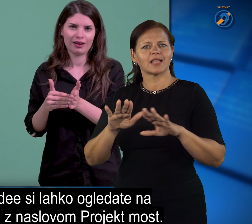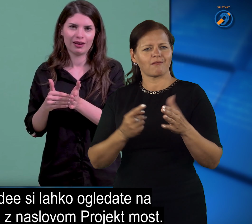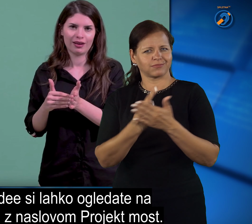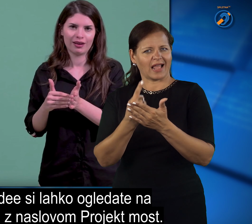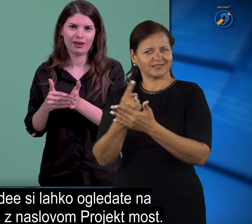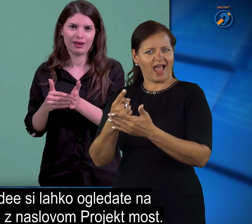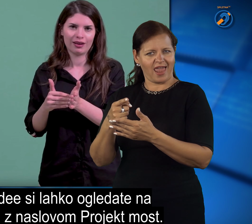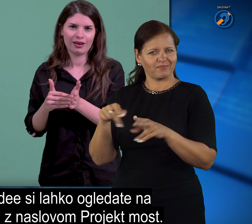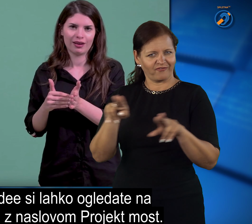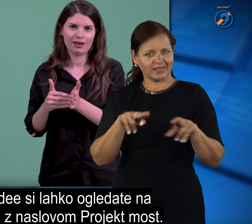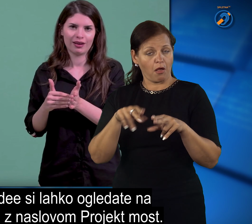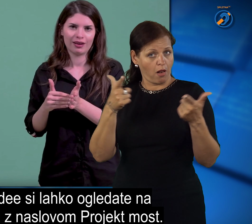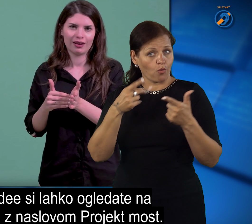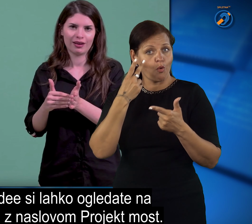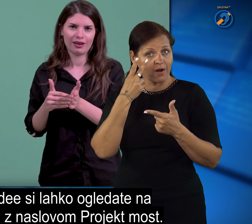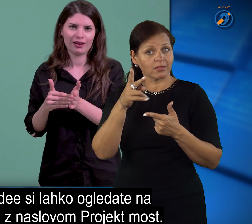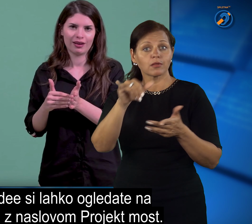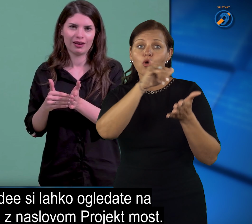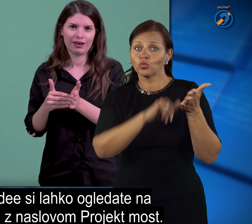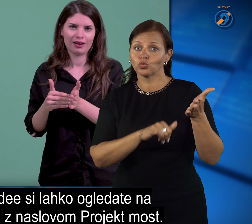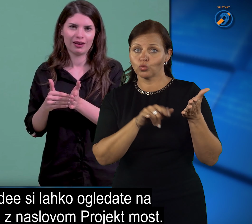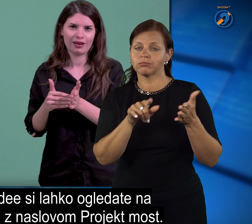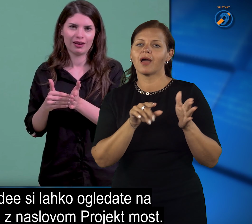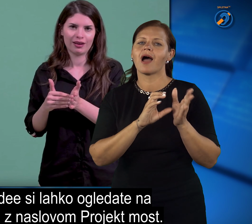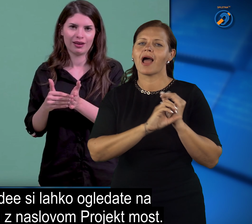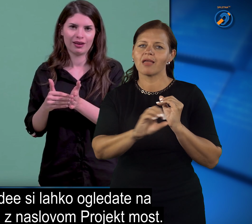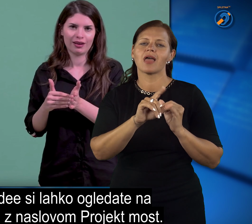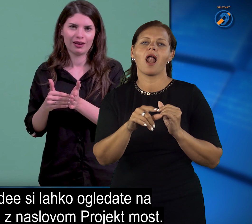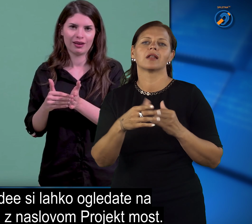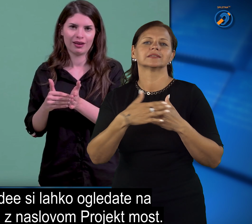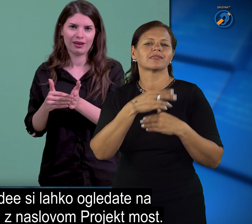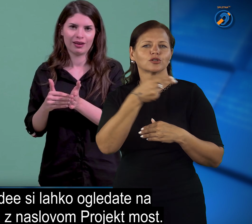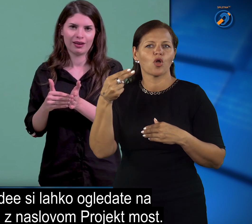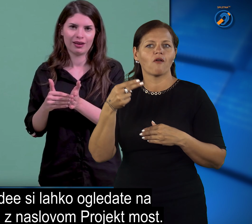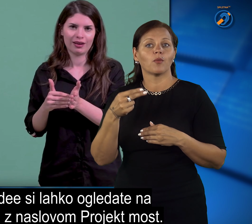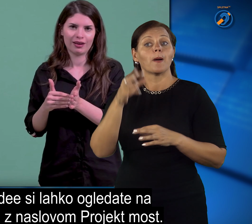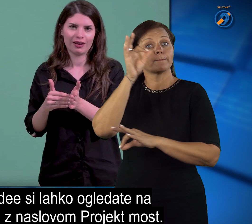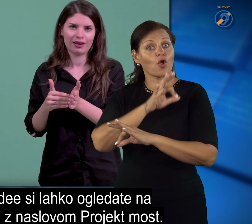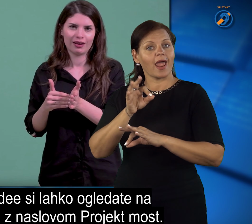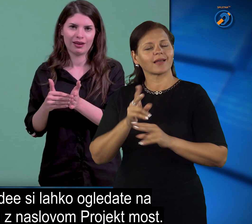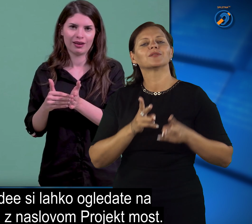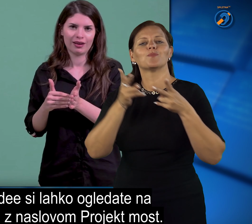Vse nastale videe si lahko ogledate na YouTube kanalu z naslovom Projekt Most.